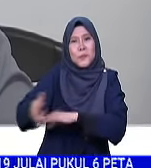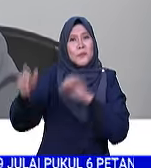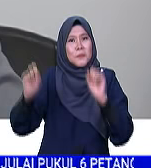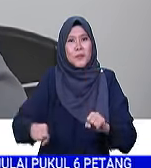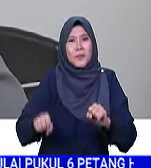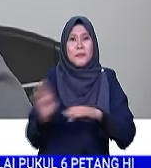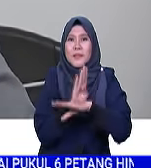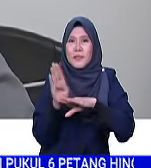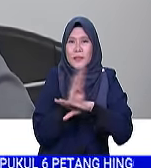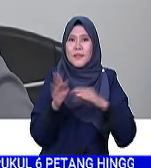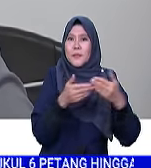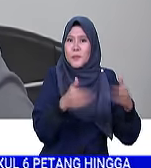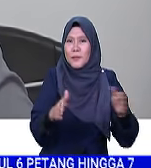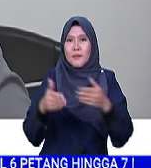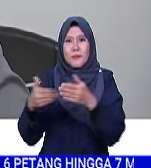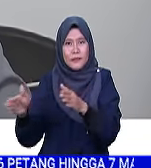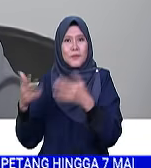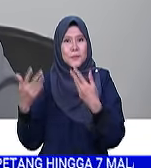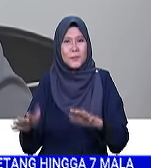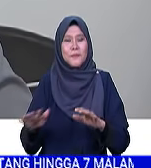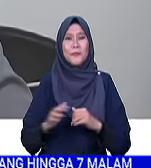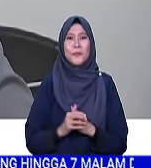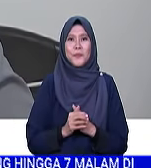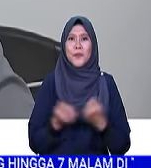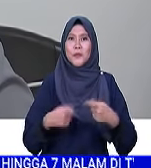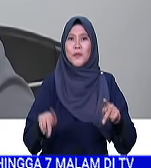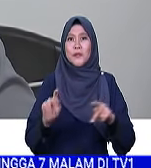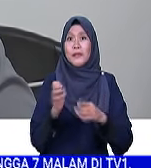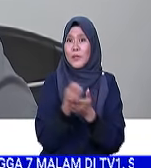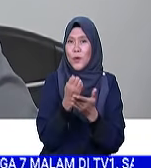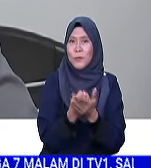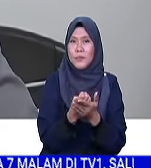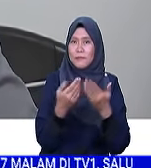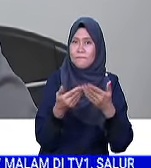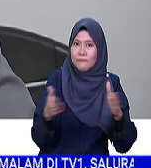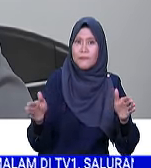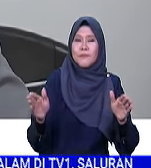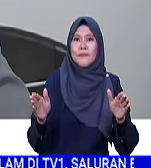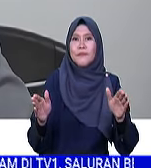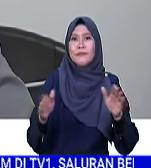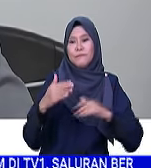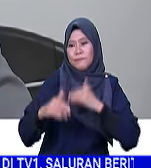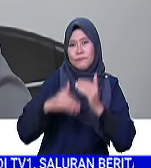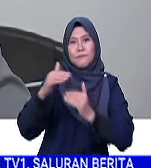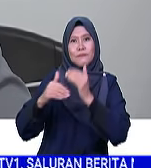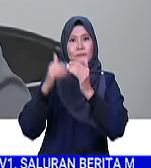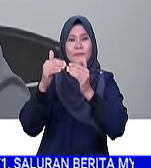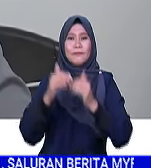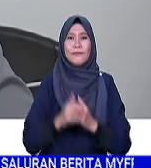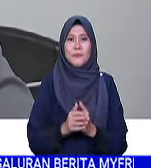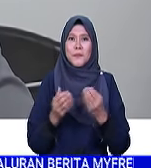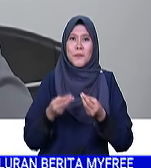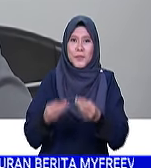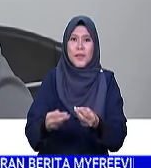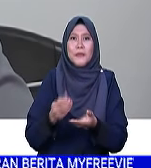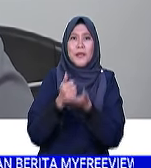dibuka kembali dan pulang-pulang orang mencari apa nama rezeki dah mula terbuka. Jadi oleh kerana itulah kita bagi